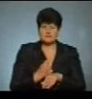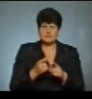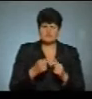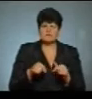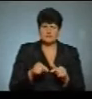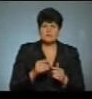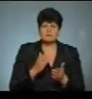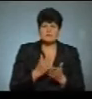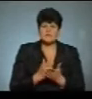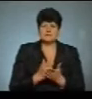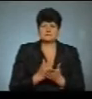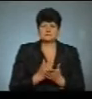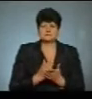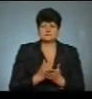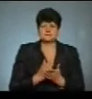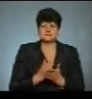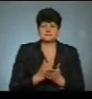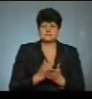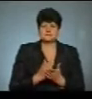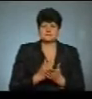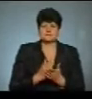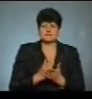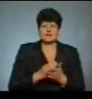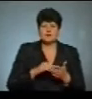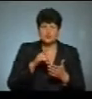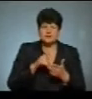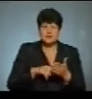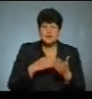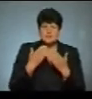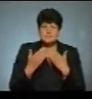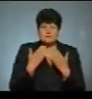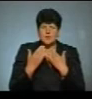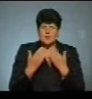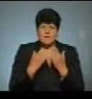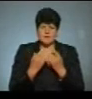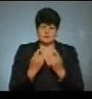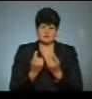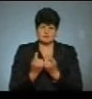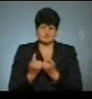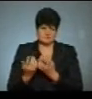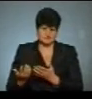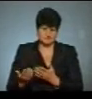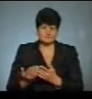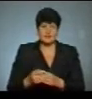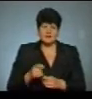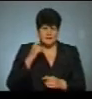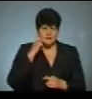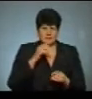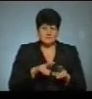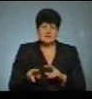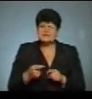є інтимно довірительне спілкування з однолітками. Тобто це найбільше, що